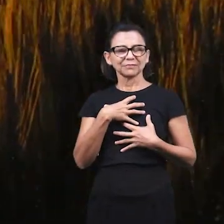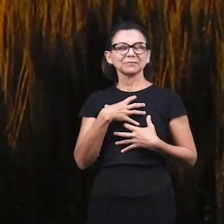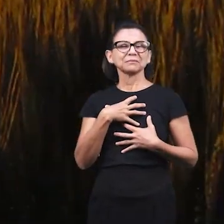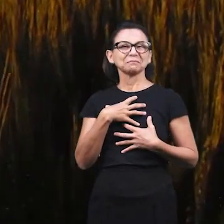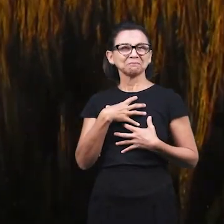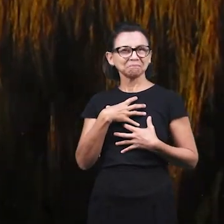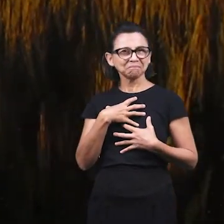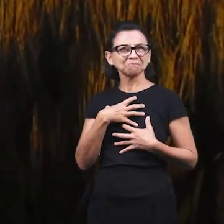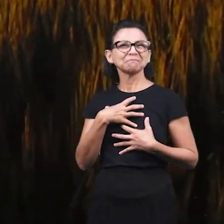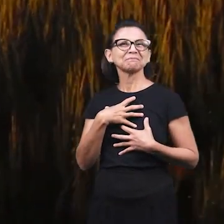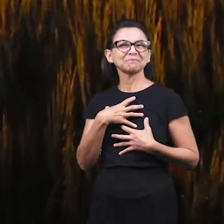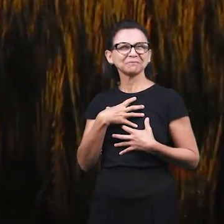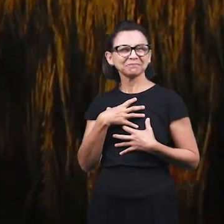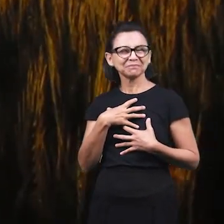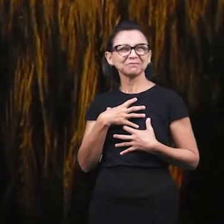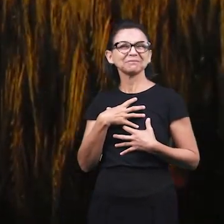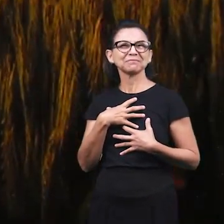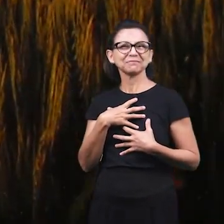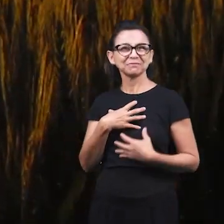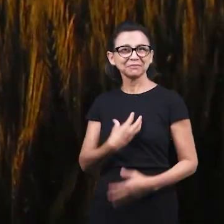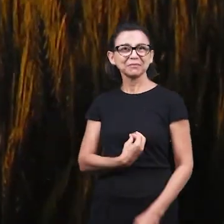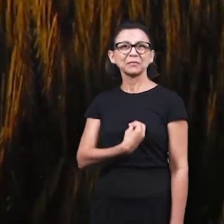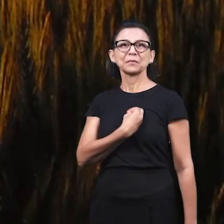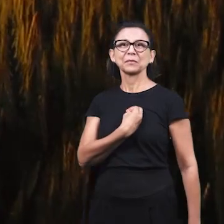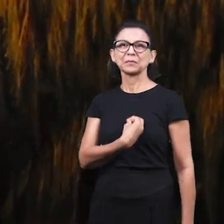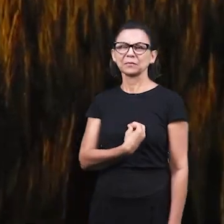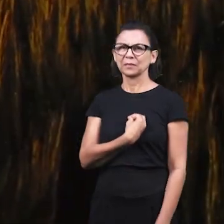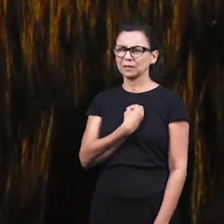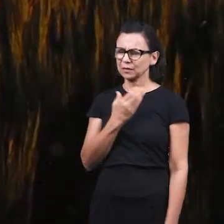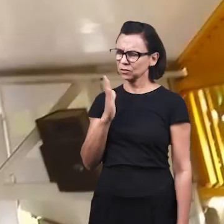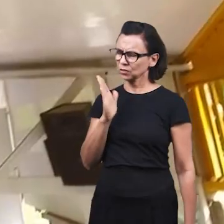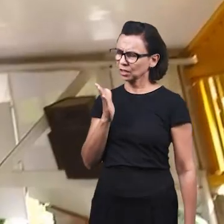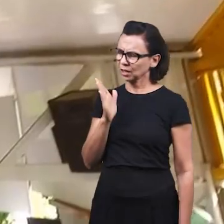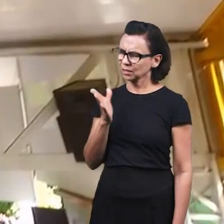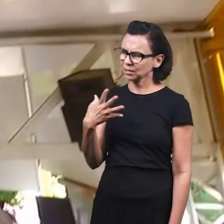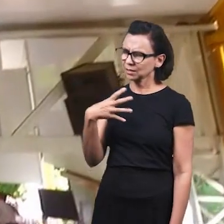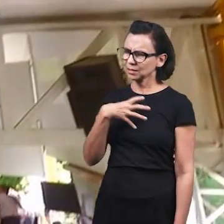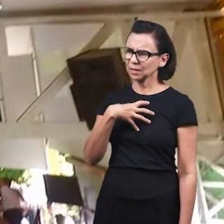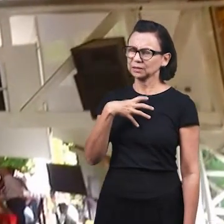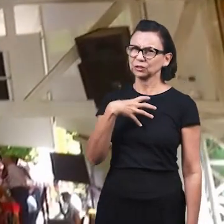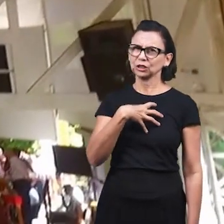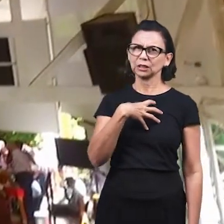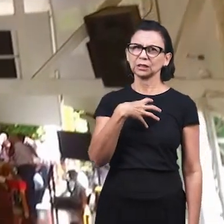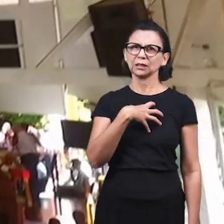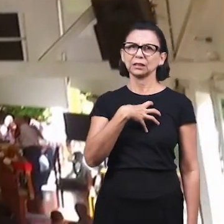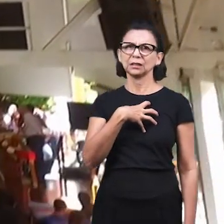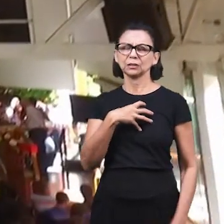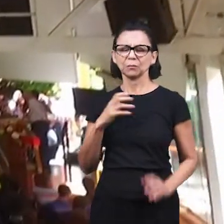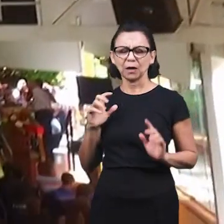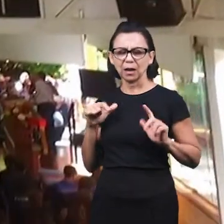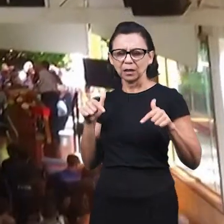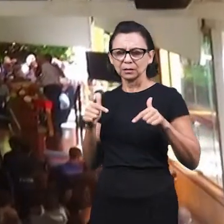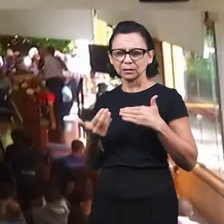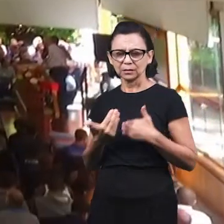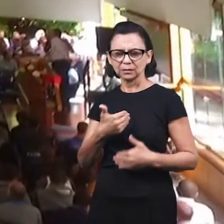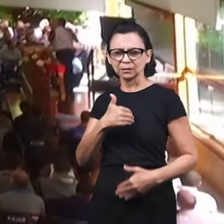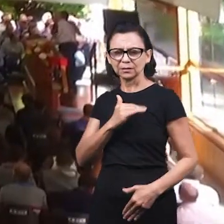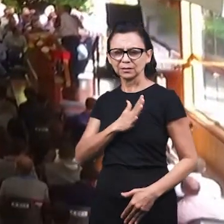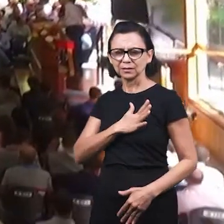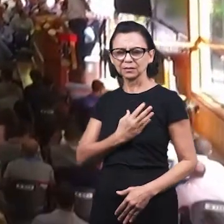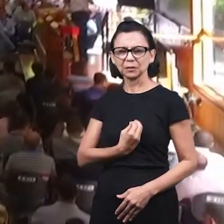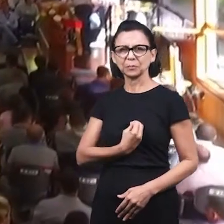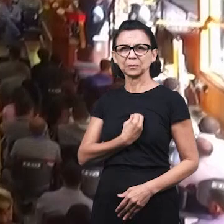Бог, которому мы служим, Он здесь, сейчас, среди нас. Мы можем чувствовать